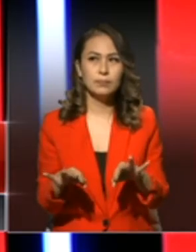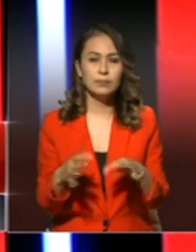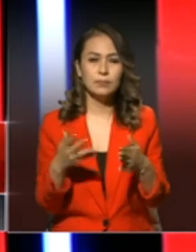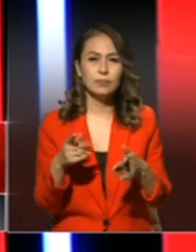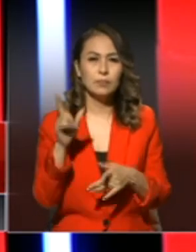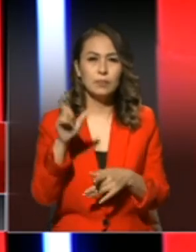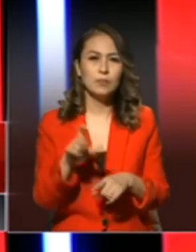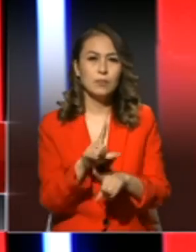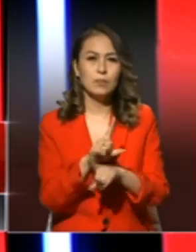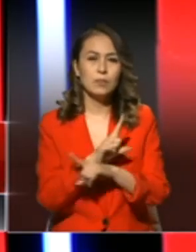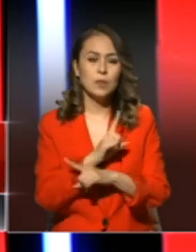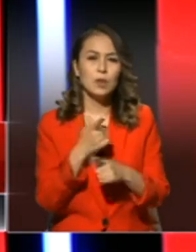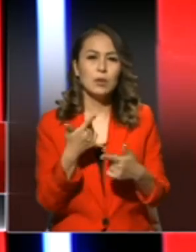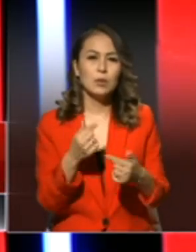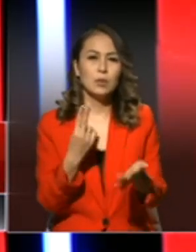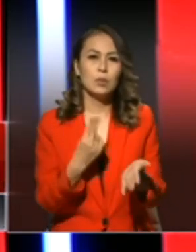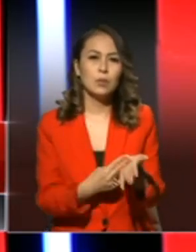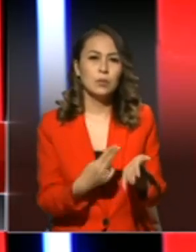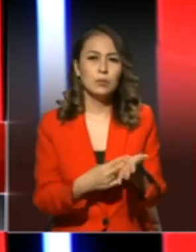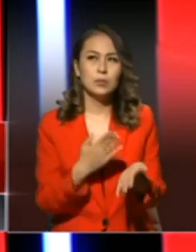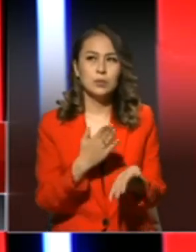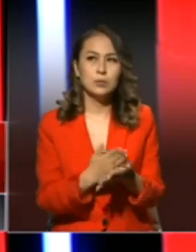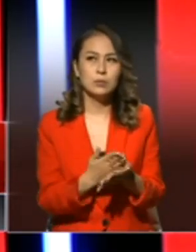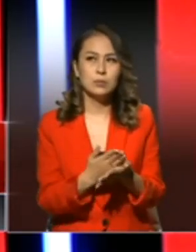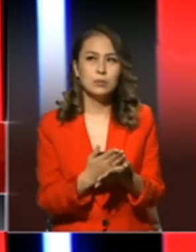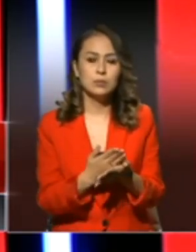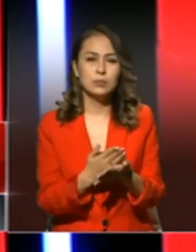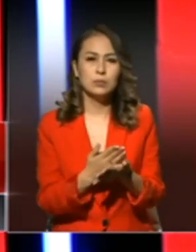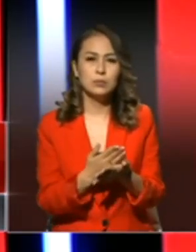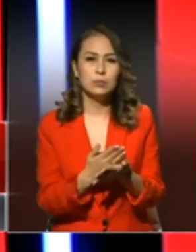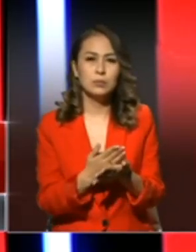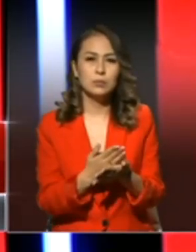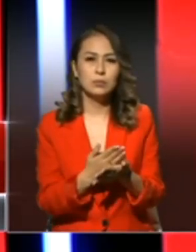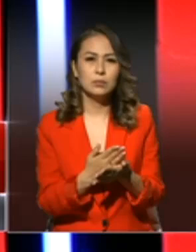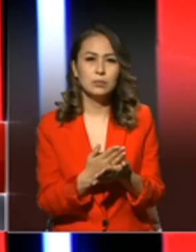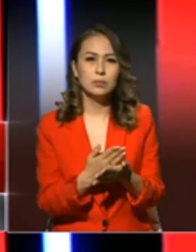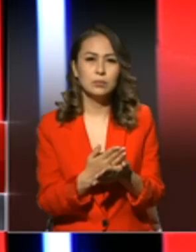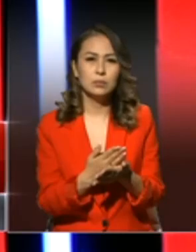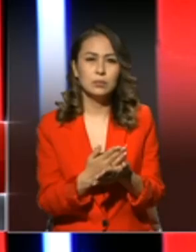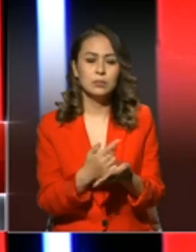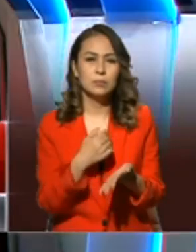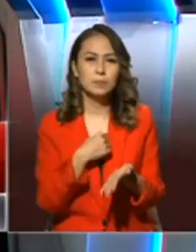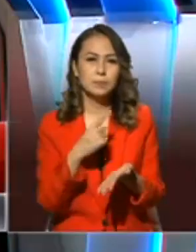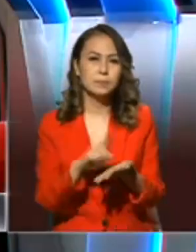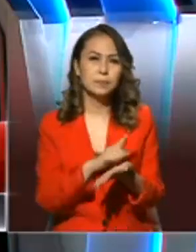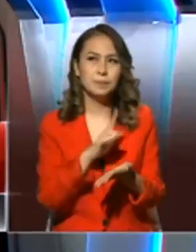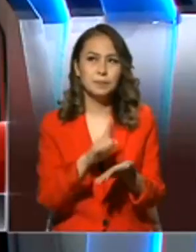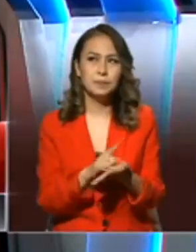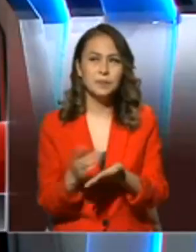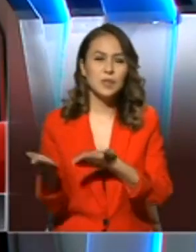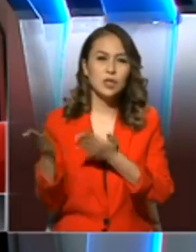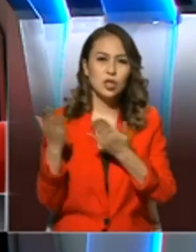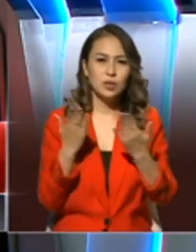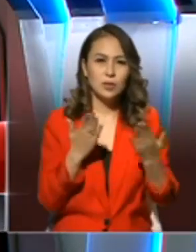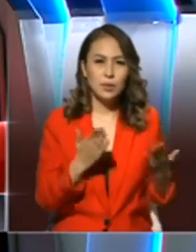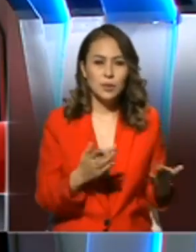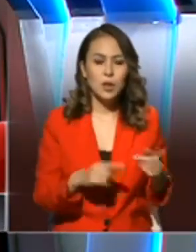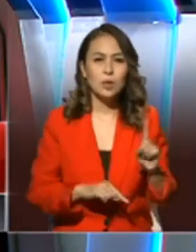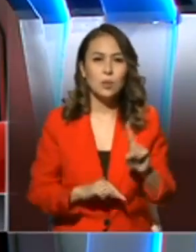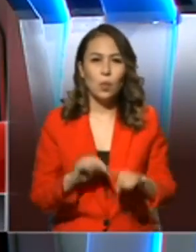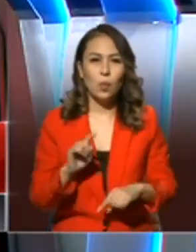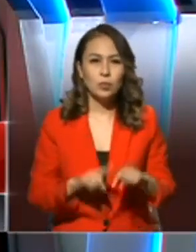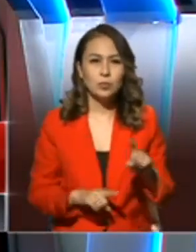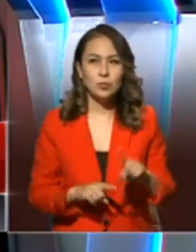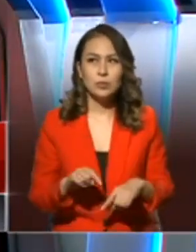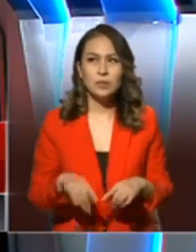қалды дегенде қандай дәлел бар? Реанимацияға кіргізбейді, бізде білесіз. Жоқ, біз міндетті түрде реанимацияға шақыртамыз туысқандарын,